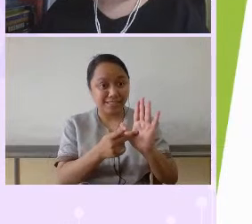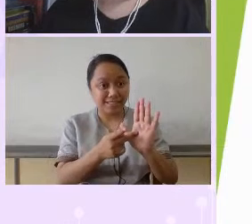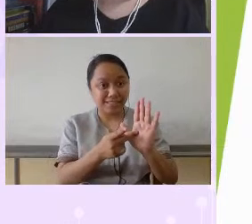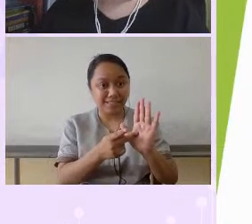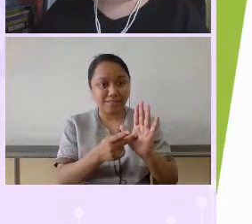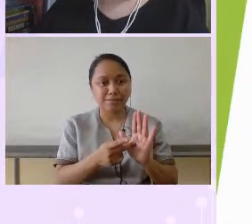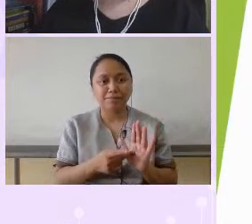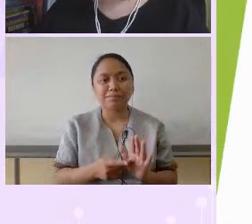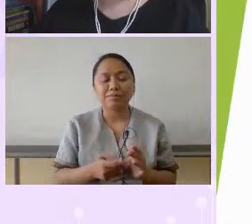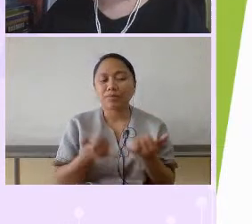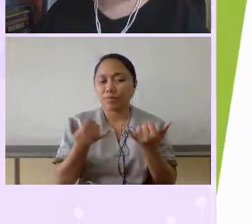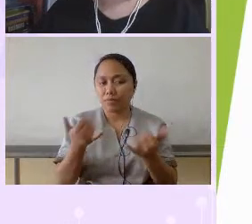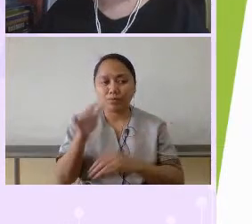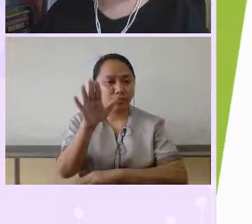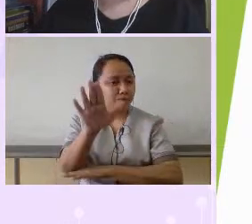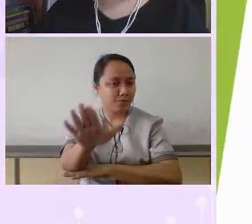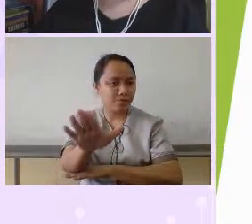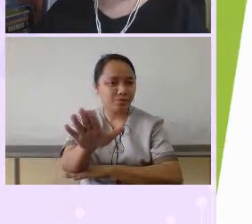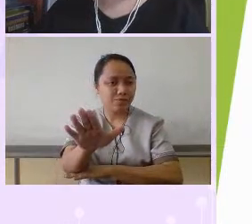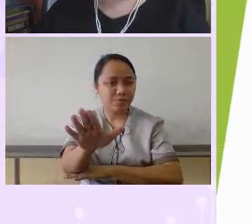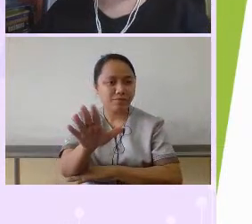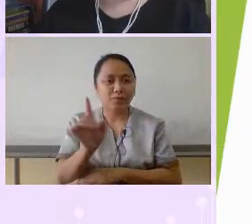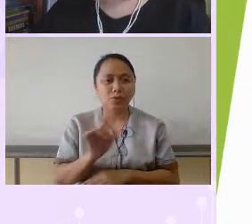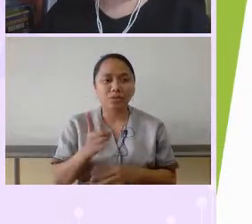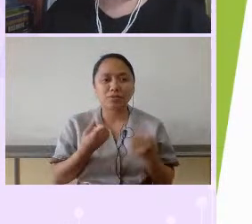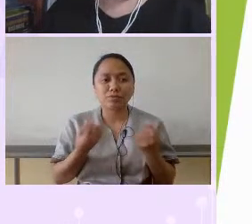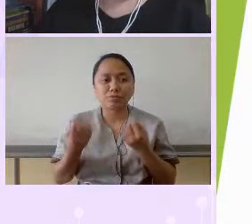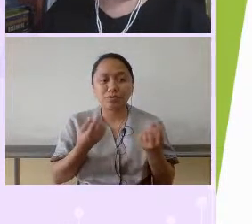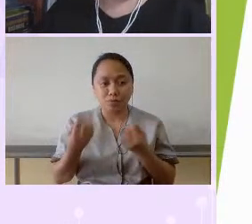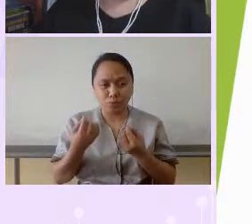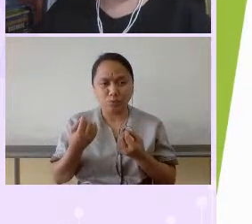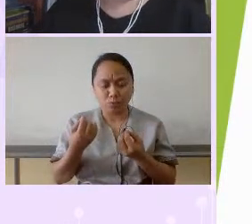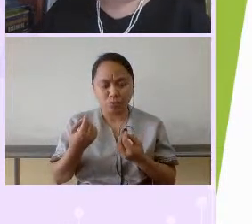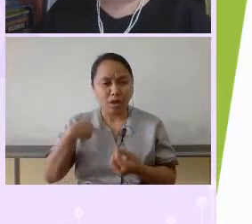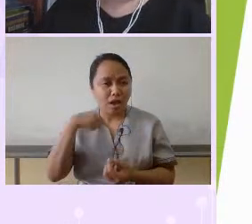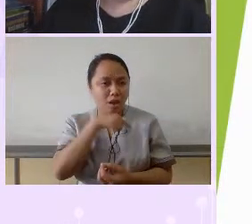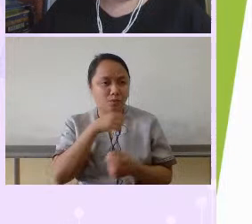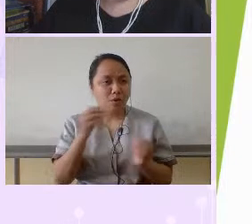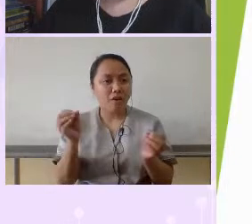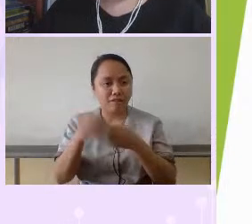sa hapong ito ang ginagawa ng aming opisina na